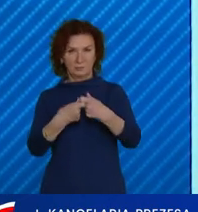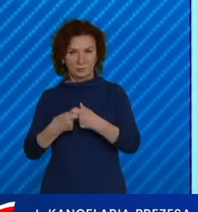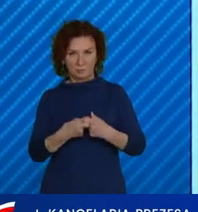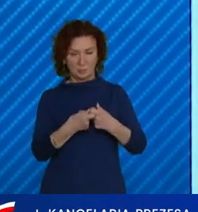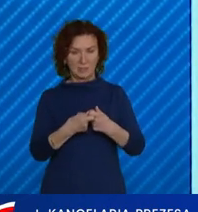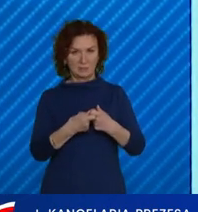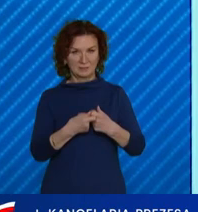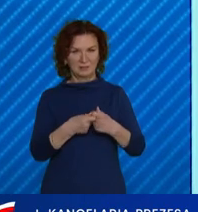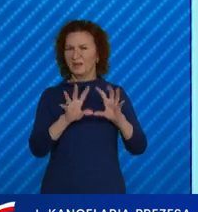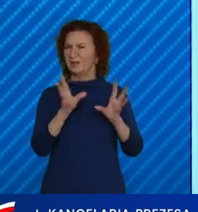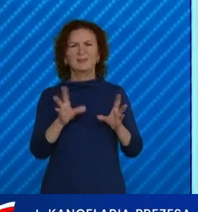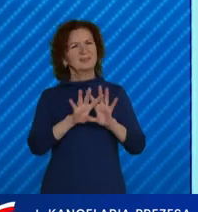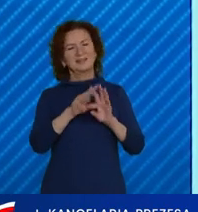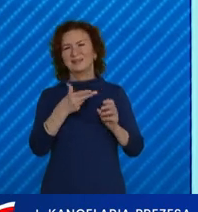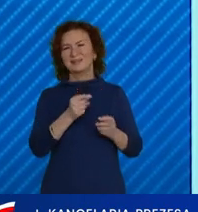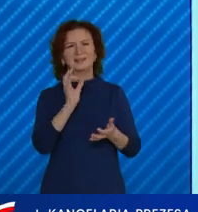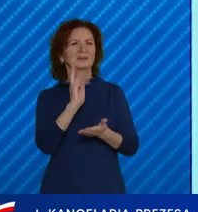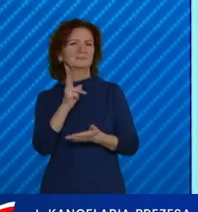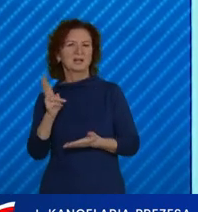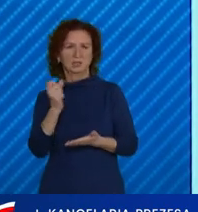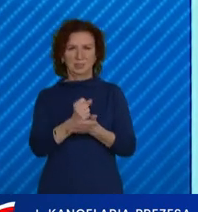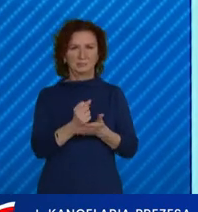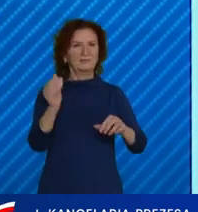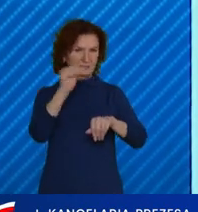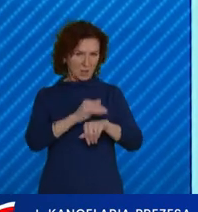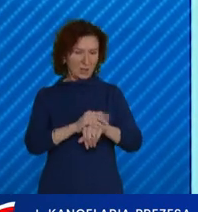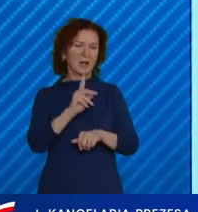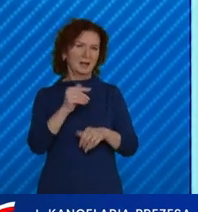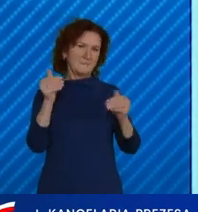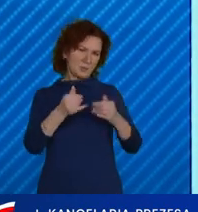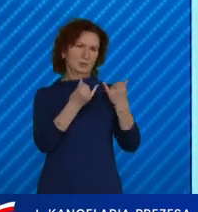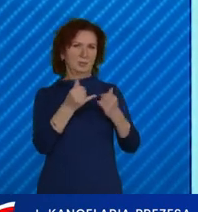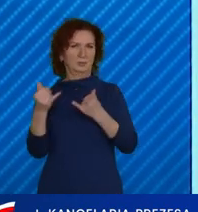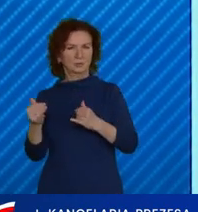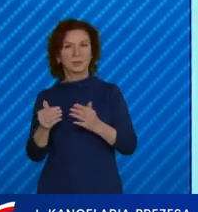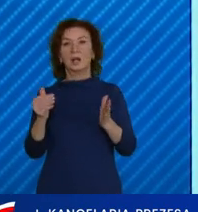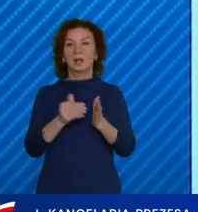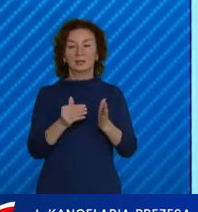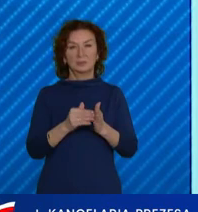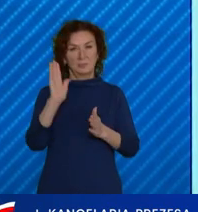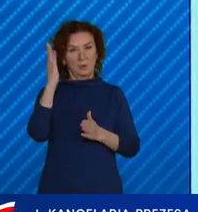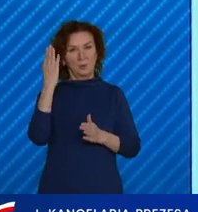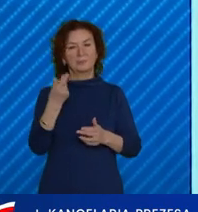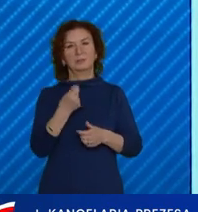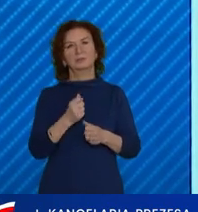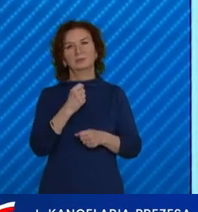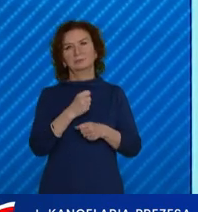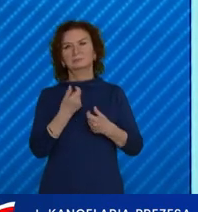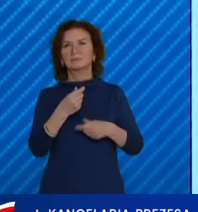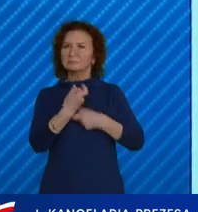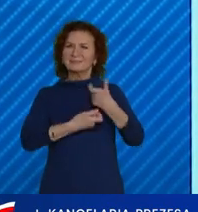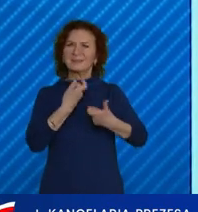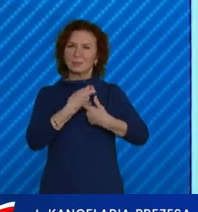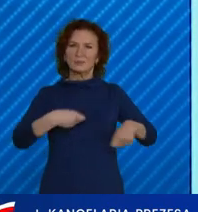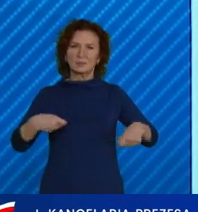zgadzamy, ale to przecież nie o to chodzi, żeby się we wszystkim zgadzać. Można się różnić, ale po prostu trzeba umieć wypracowywać też jakieś rozwiązania. No